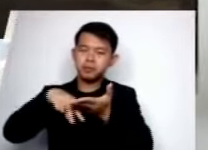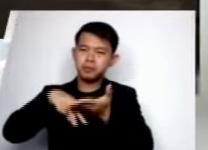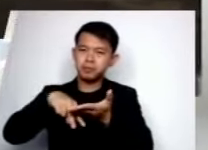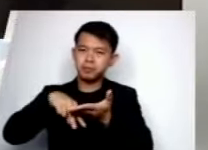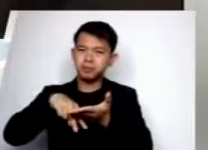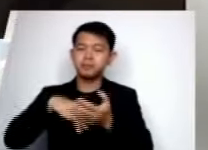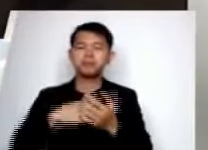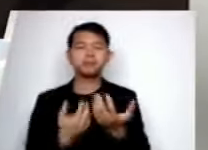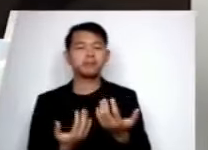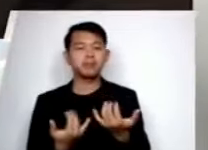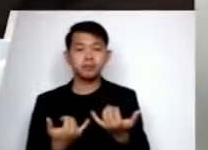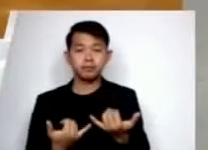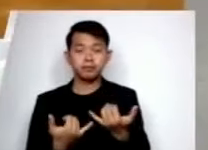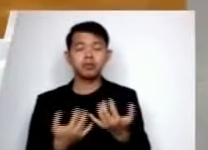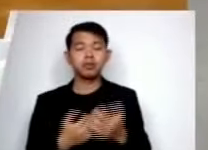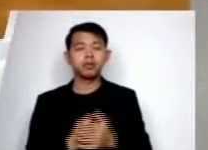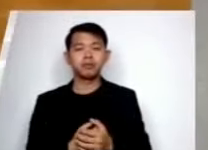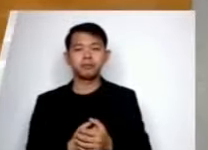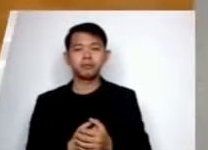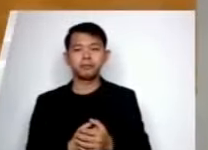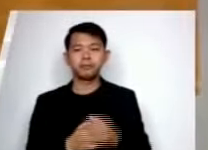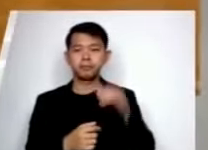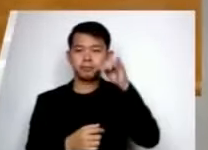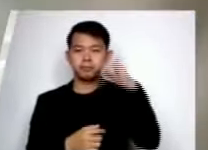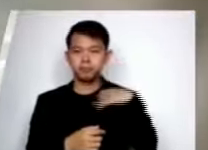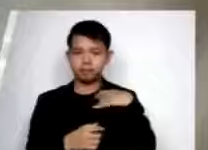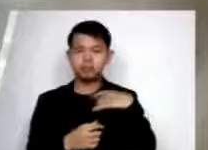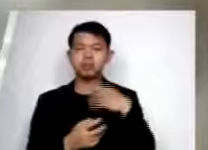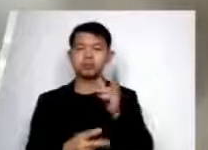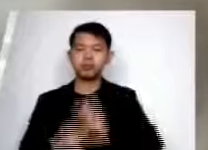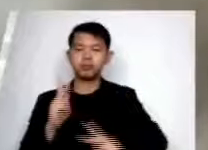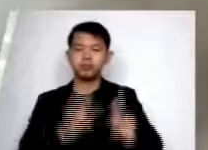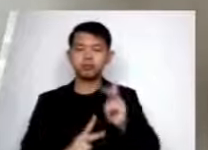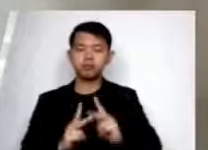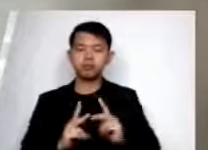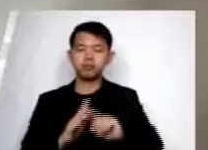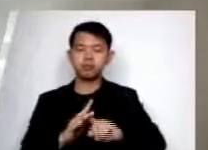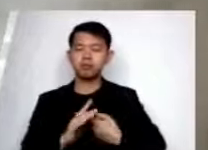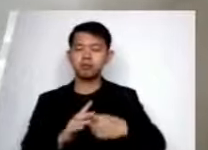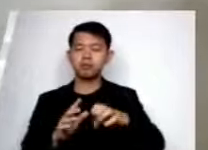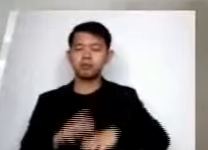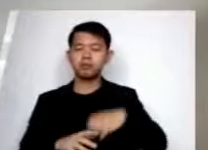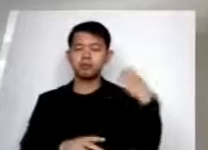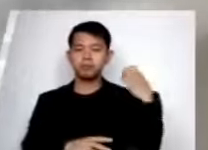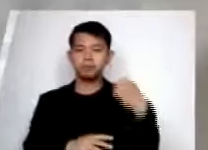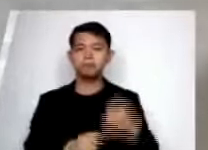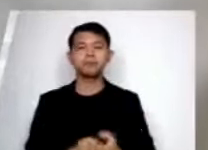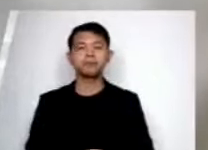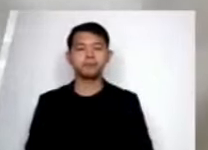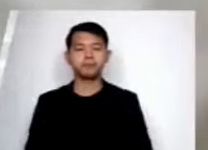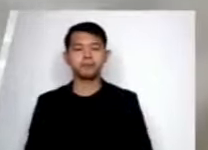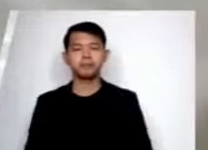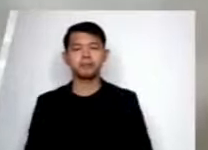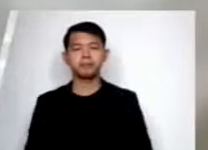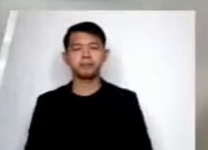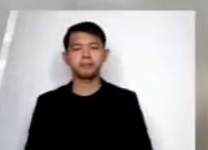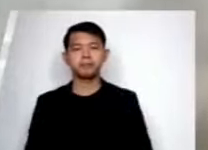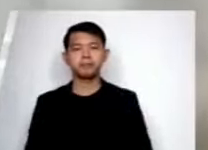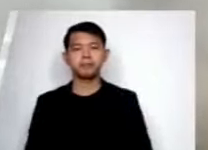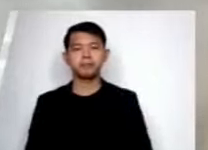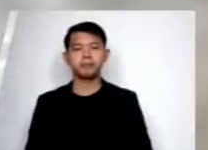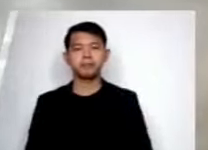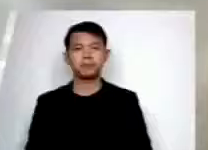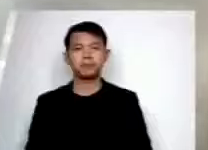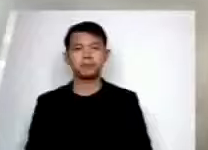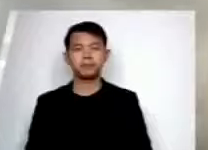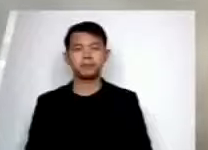mga nakatira malapit sa ilog dahil sa banta ng lahar. Ang mga deposits, kumbaga nga mga ash fragments during the eruption